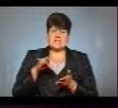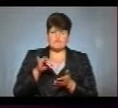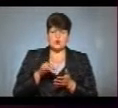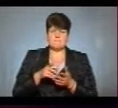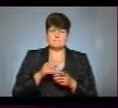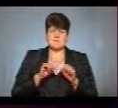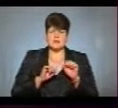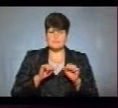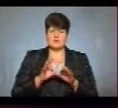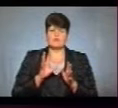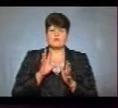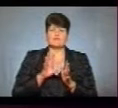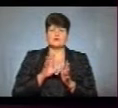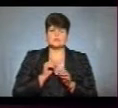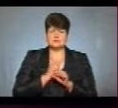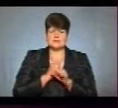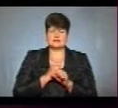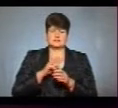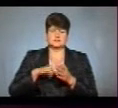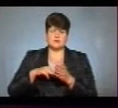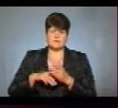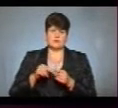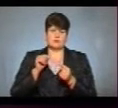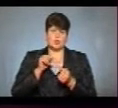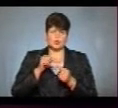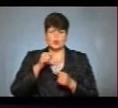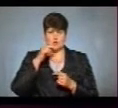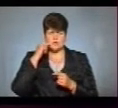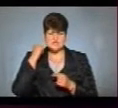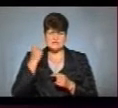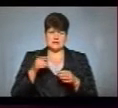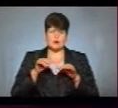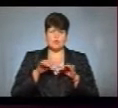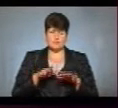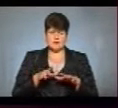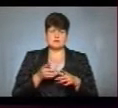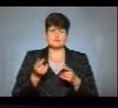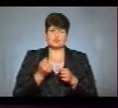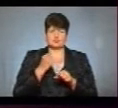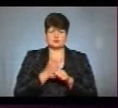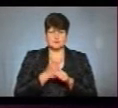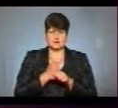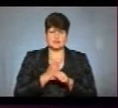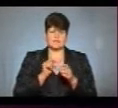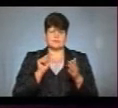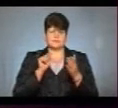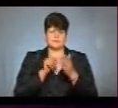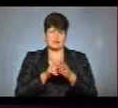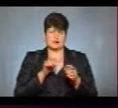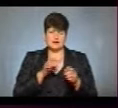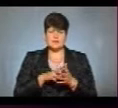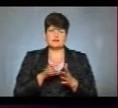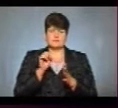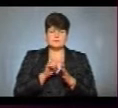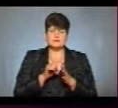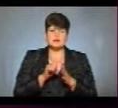ввести санкції проти російських компаній, які розробили ракетно-зенітний комплекс, з якого підбили літак. Цьогоріч це 5